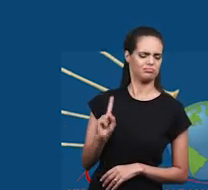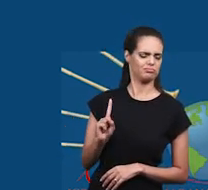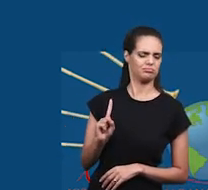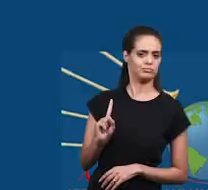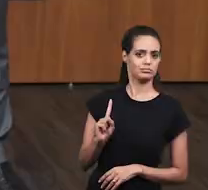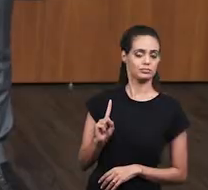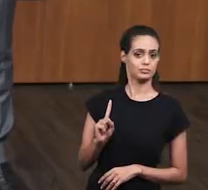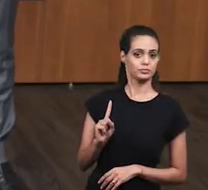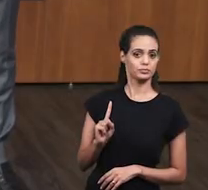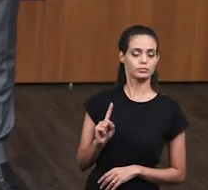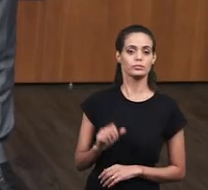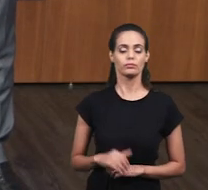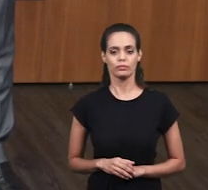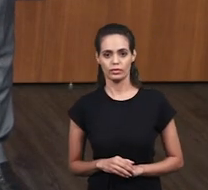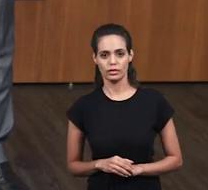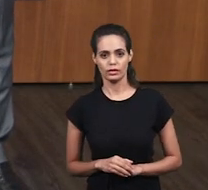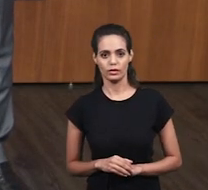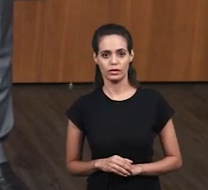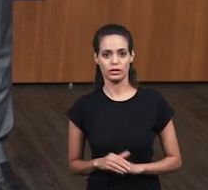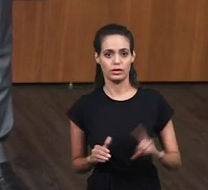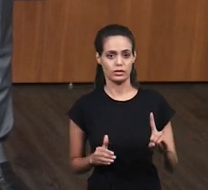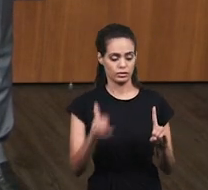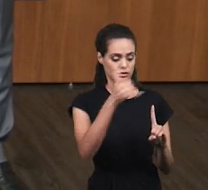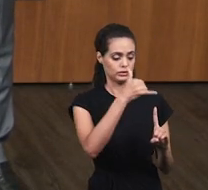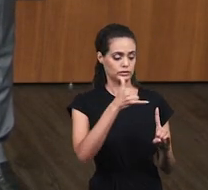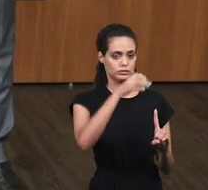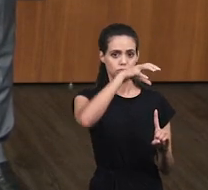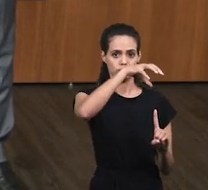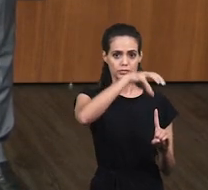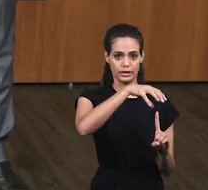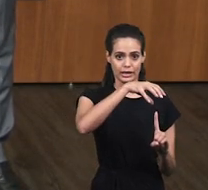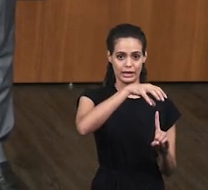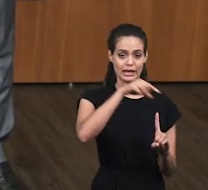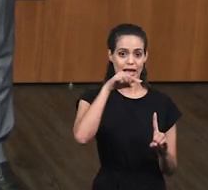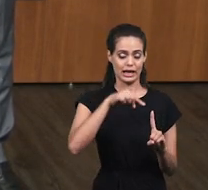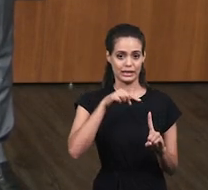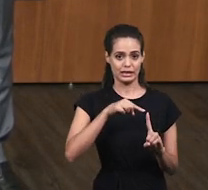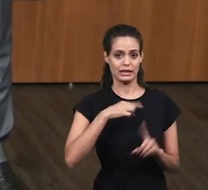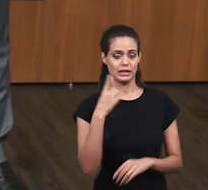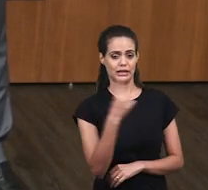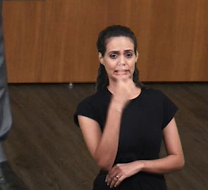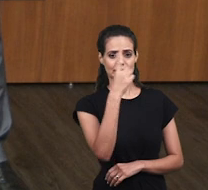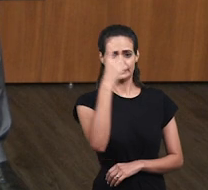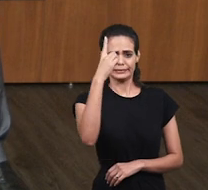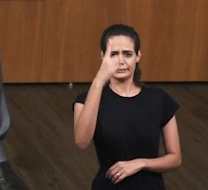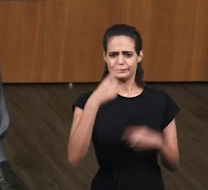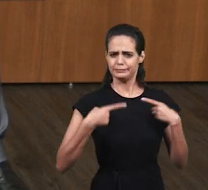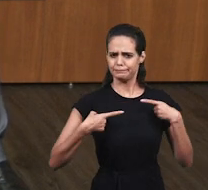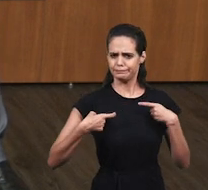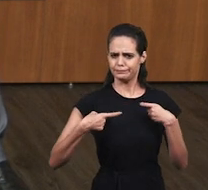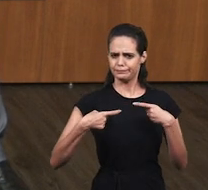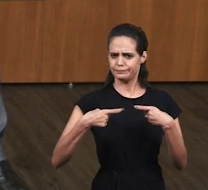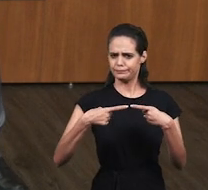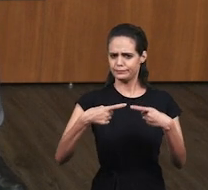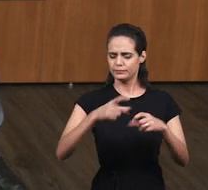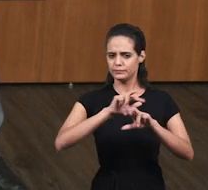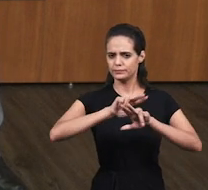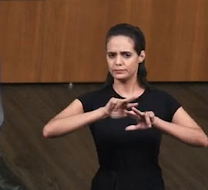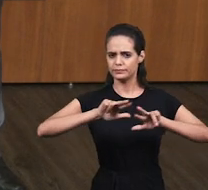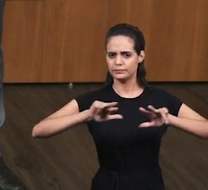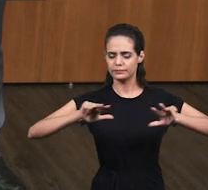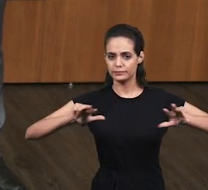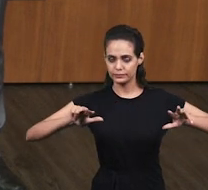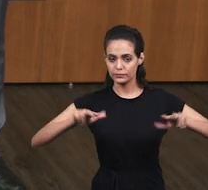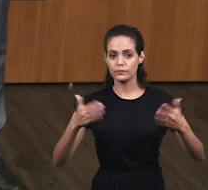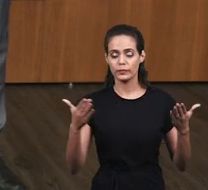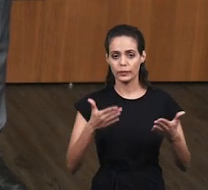roi, David, il a affronté plusieurs batailles. Nous allons citer dans ce programme quelques-unes de ces batailles